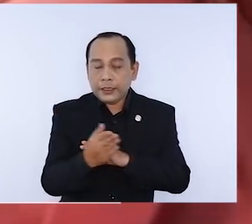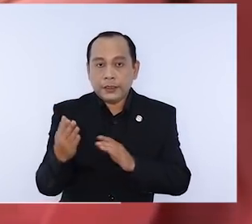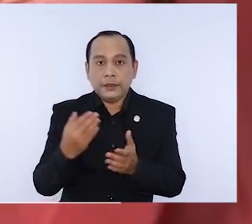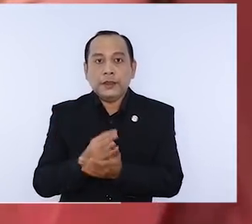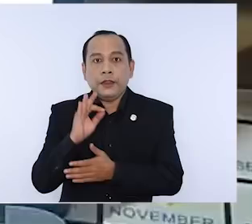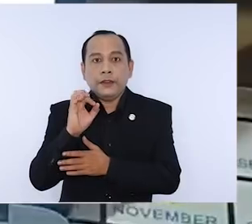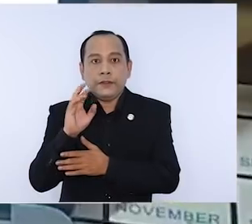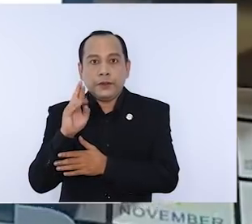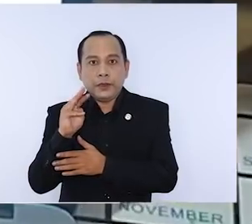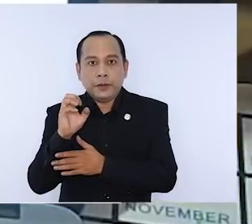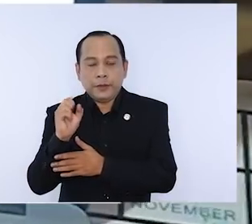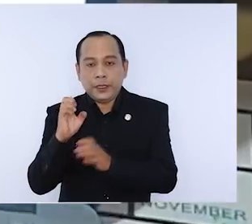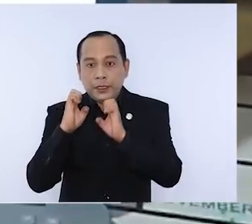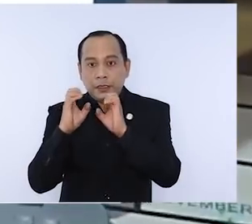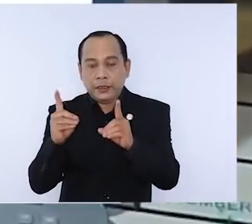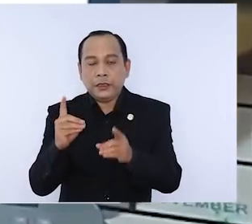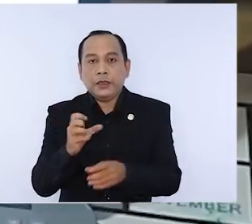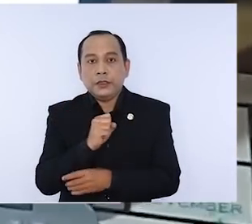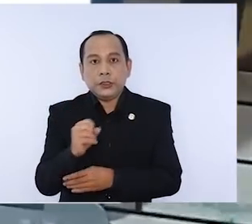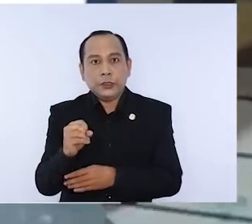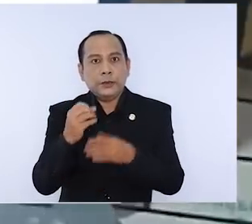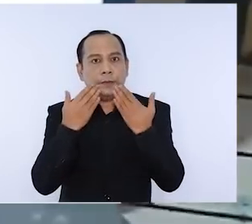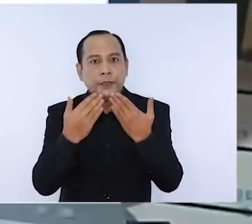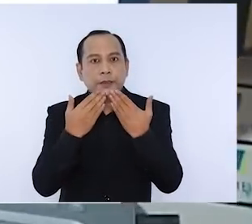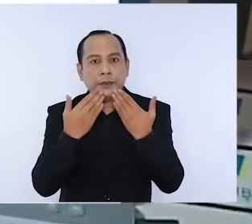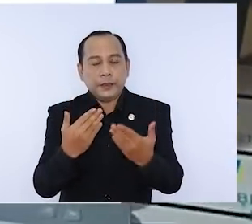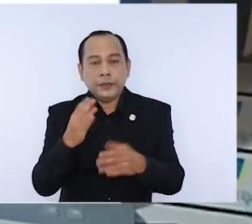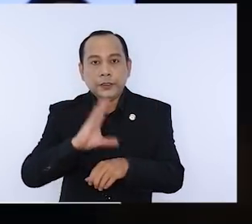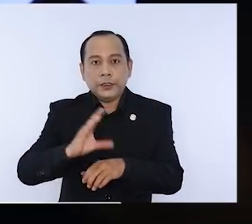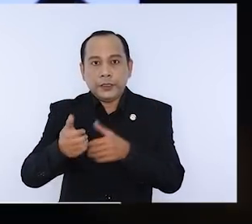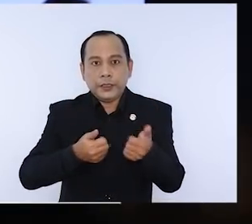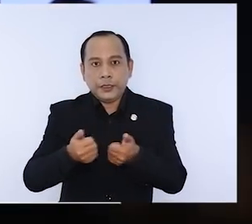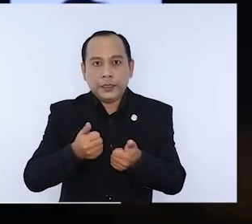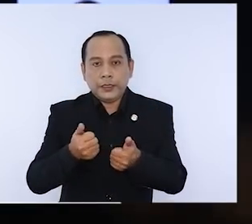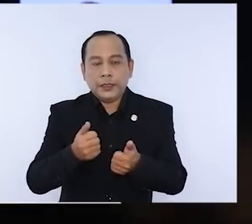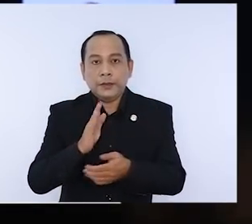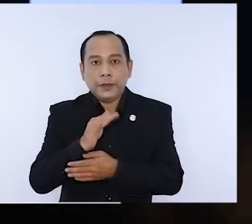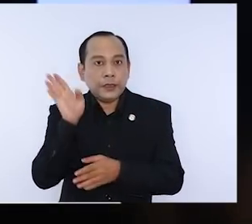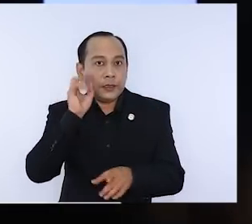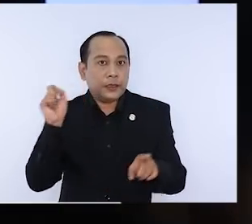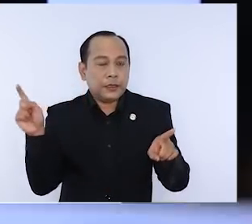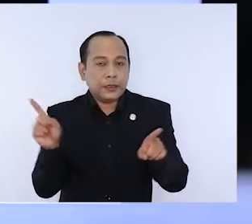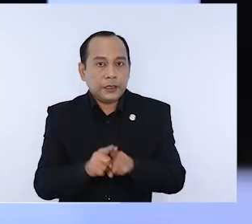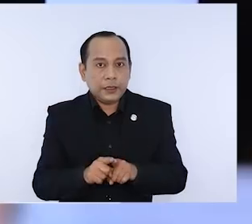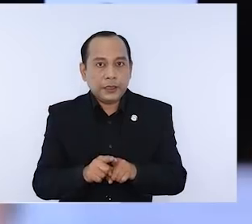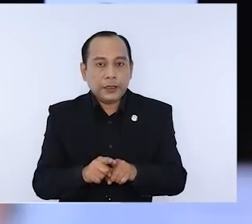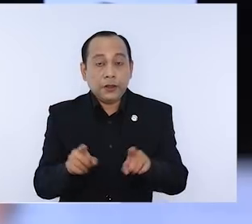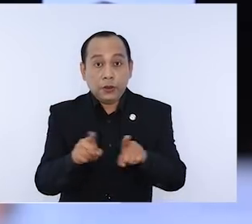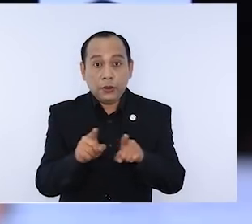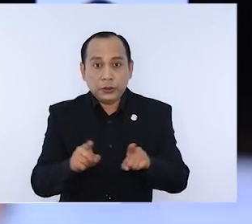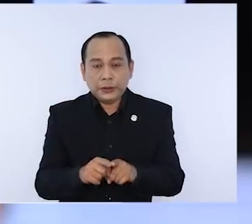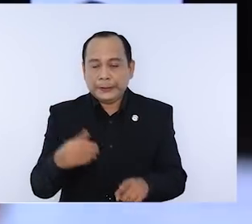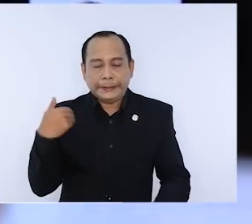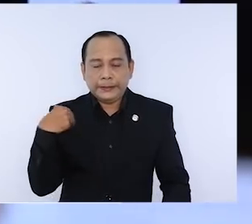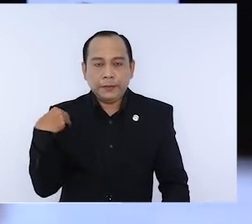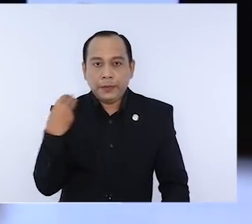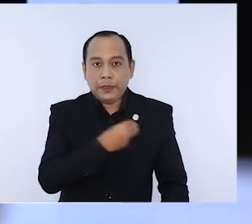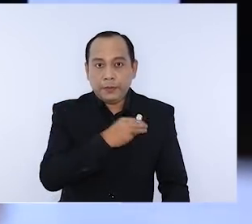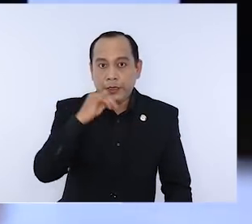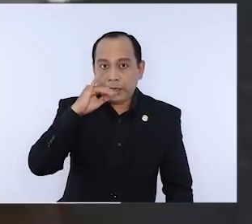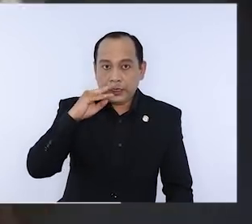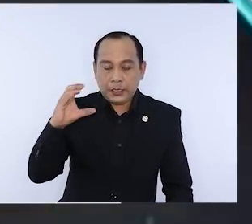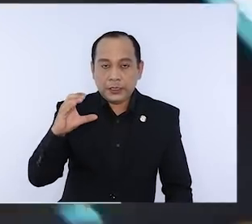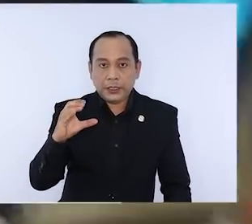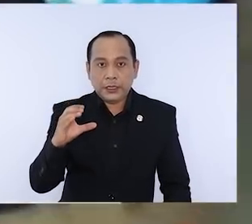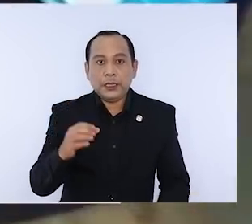na edukasyon. Kaya labis ang pagpapasalamat sa pamamahala ng mga kapatid, maging ng mga hindi pa kaanib sa loob ng